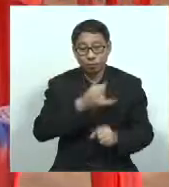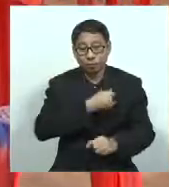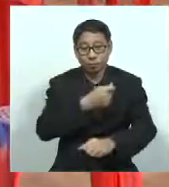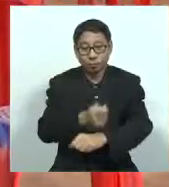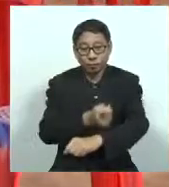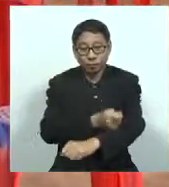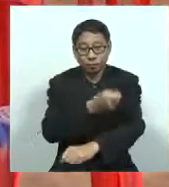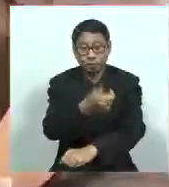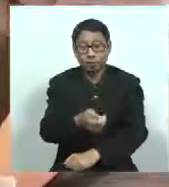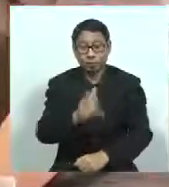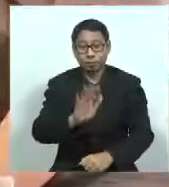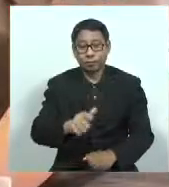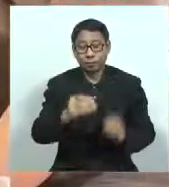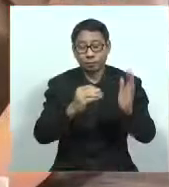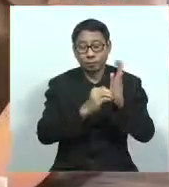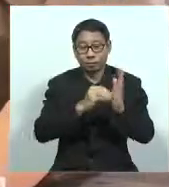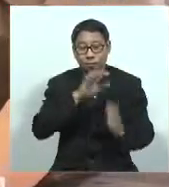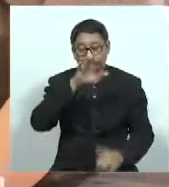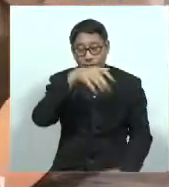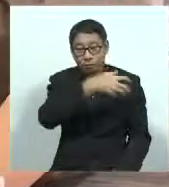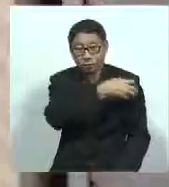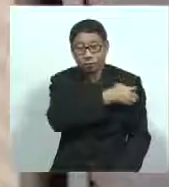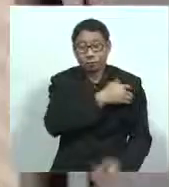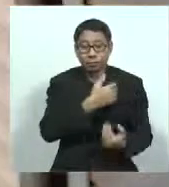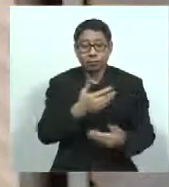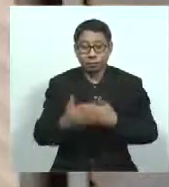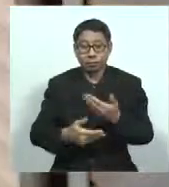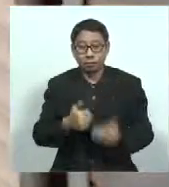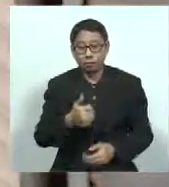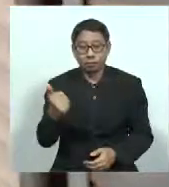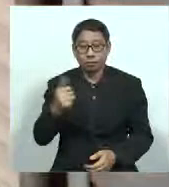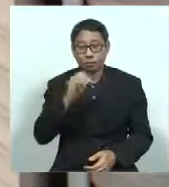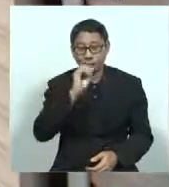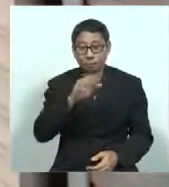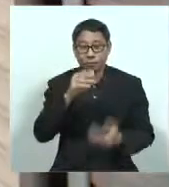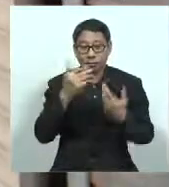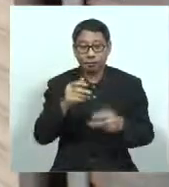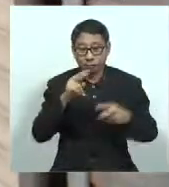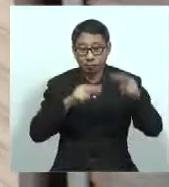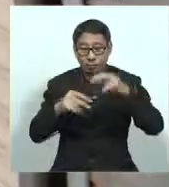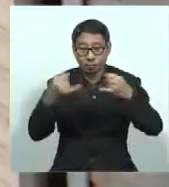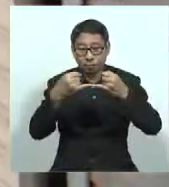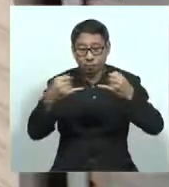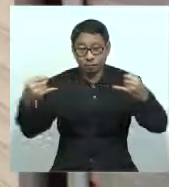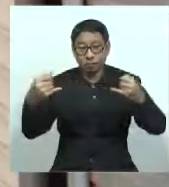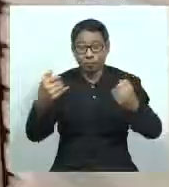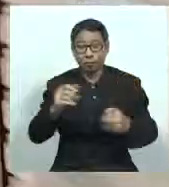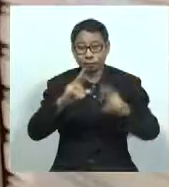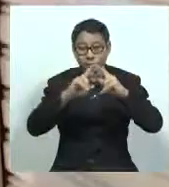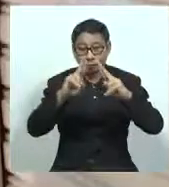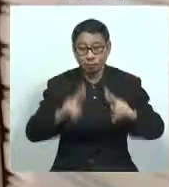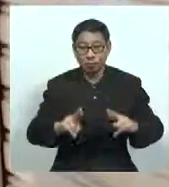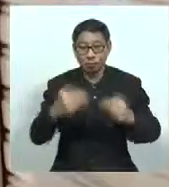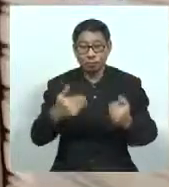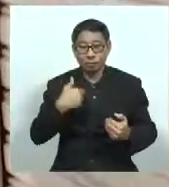ยาของทางกรุงเทพมหานครขณะที่ผู้ค้ารายอื่นๆก็ระบุว่าหลังจากนี้จะตรวจสอบสายไฟที่ร้านเพราะว่าเกร